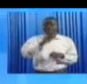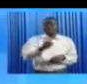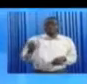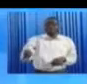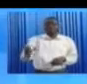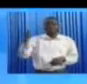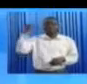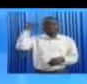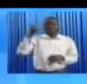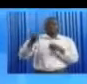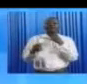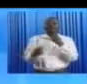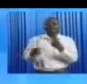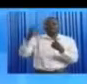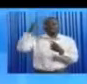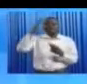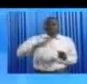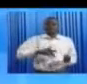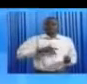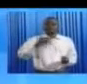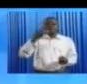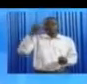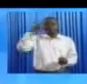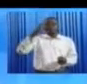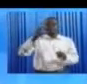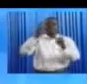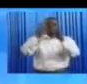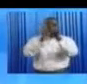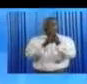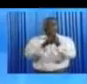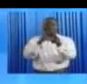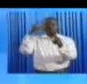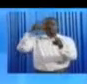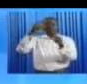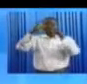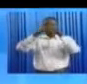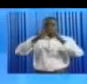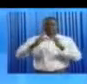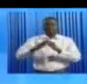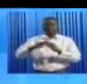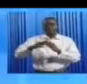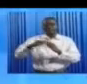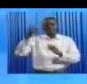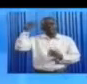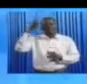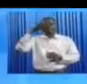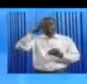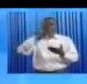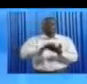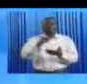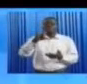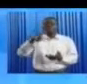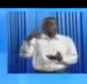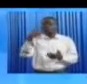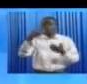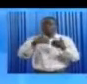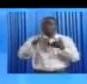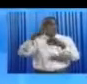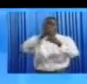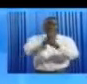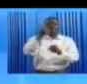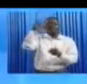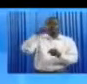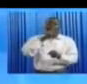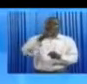et visait à sensibiliser contre la prolifération des armes légères en milieu urbain. Les principaux bénéficiaires étaient les acteurs